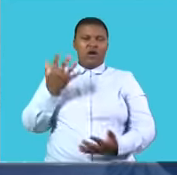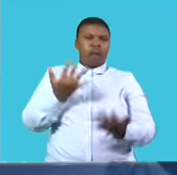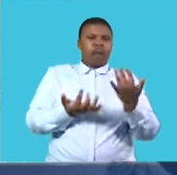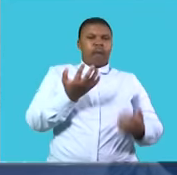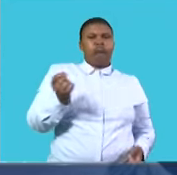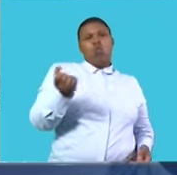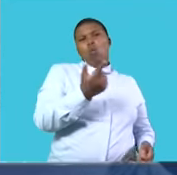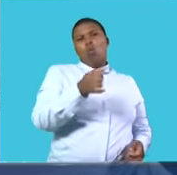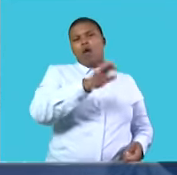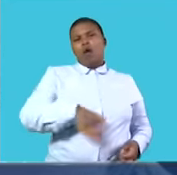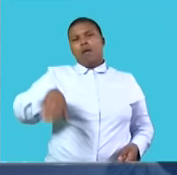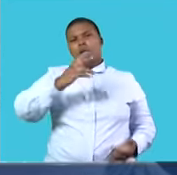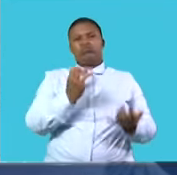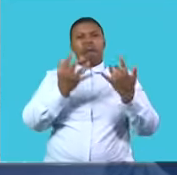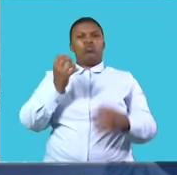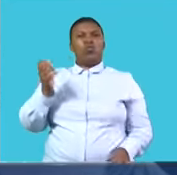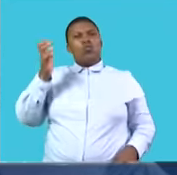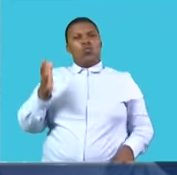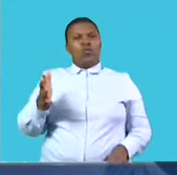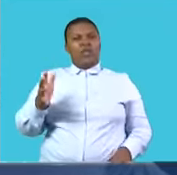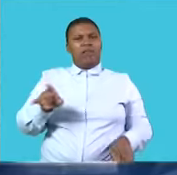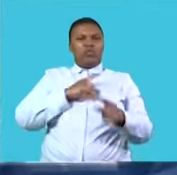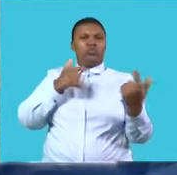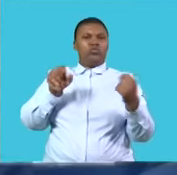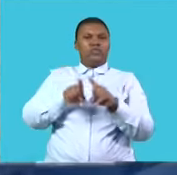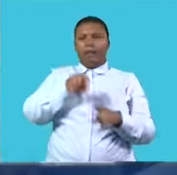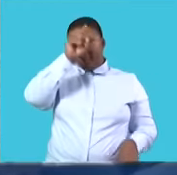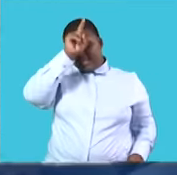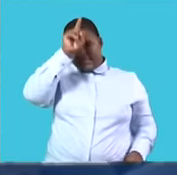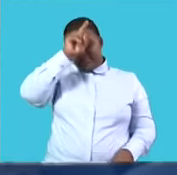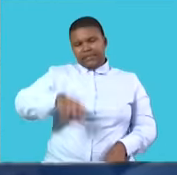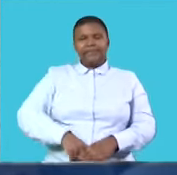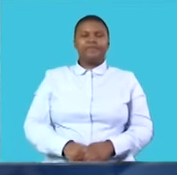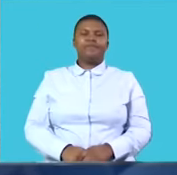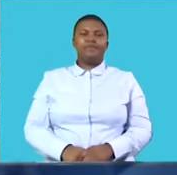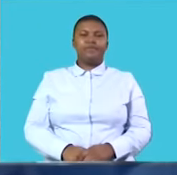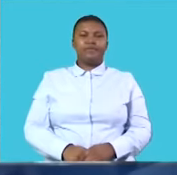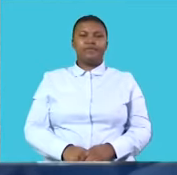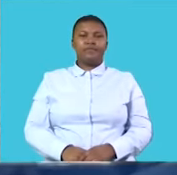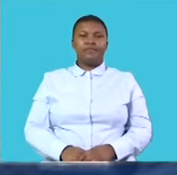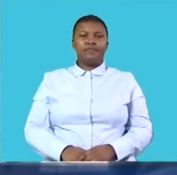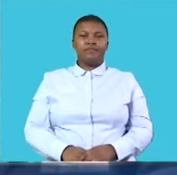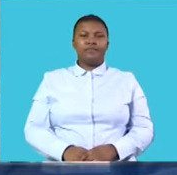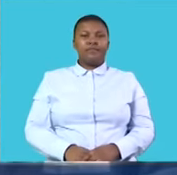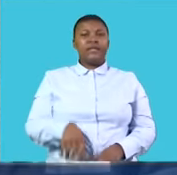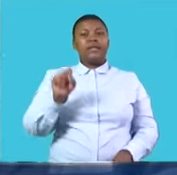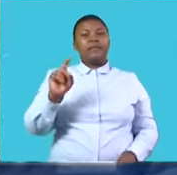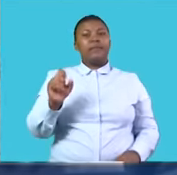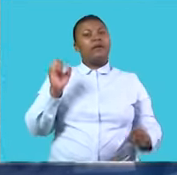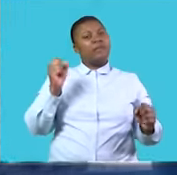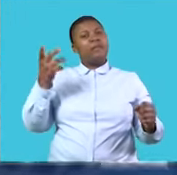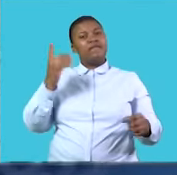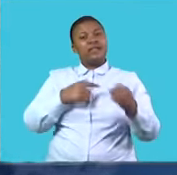wonke ama dealership yonke indawo, bathi amona usibuza ku clicks. Umchono kwisithangamisa bezo kwelezindaba ebesibanjelwe kwamayimayi